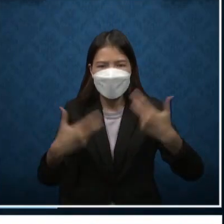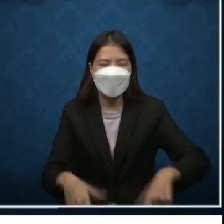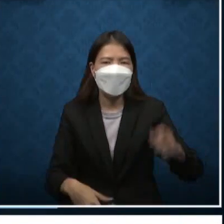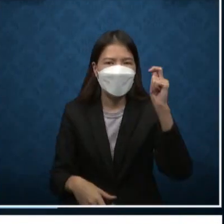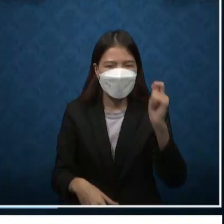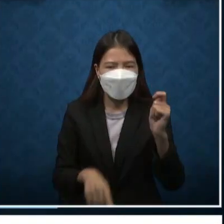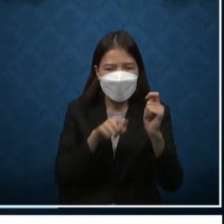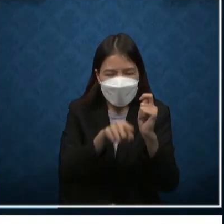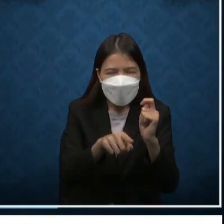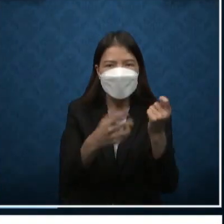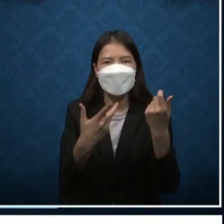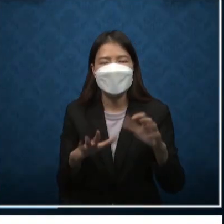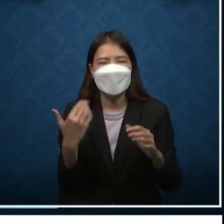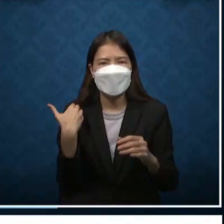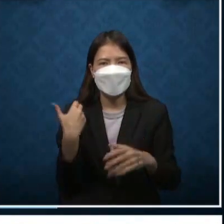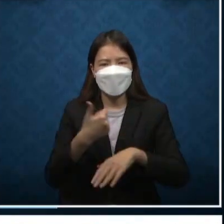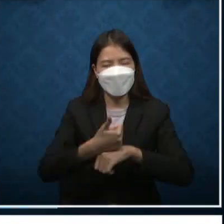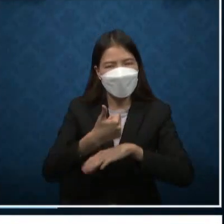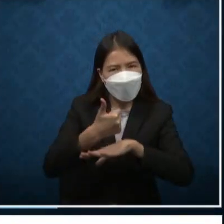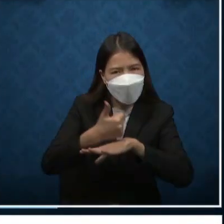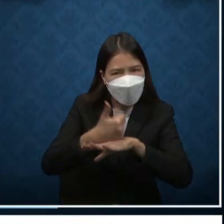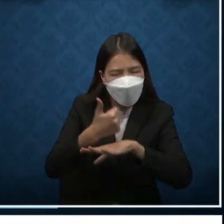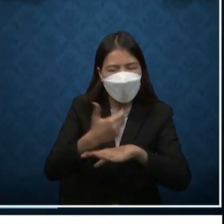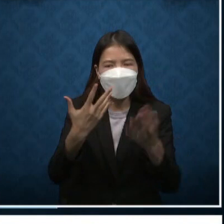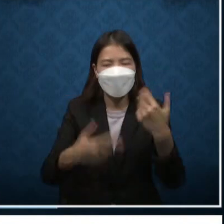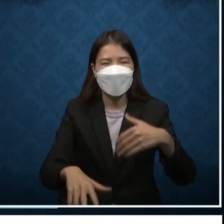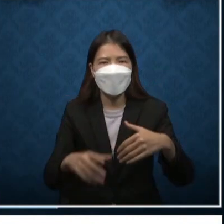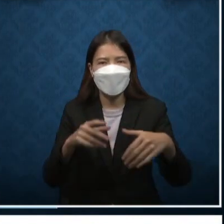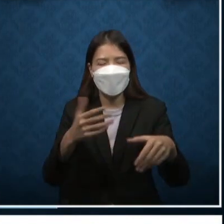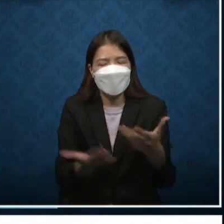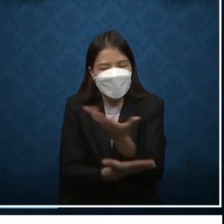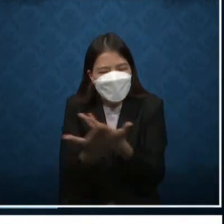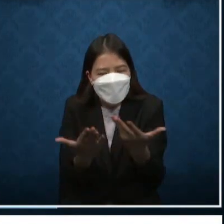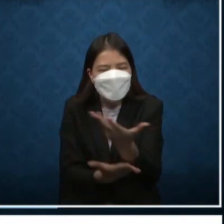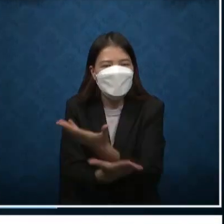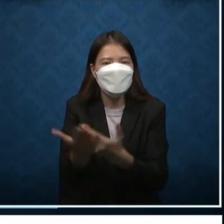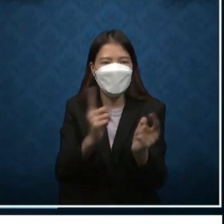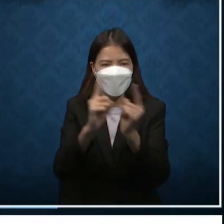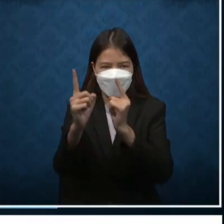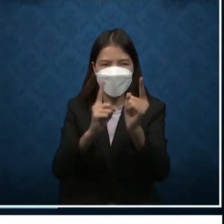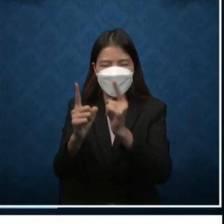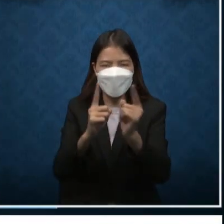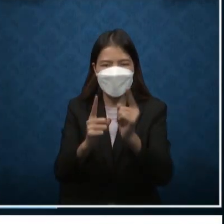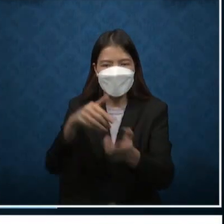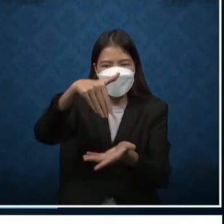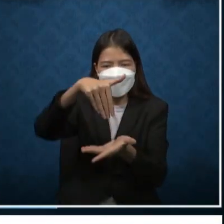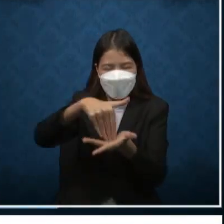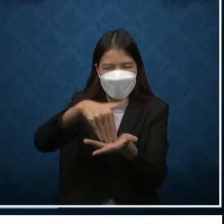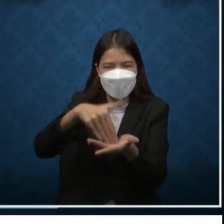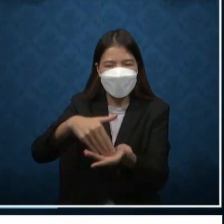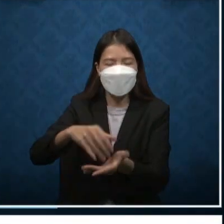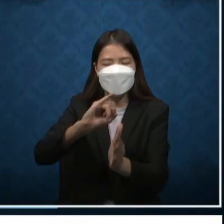เช่นทั้สิ่นนํำเพอในอ๋ nesseกได้มาร่วม แรก เฮี่ยญเดียนรู้ expendeauกกล จั วัด